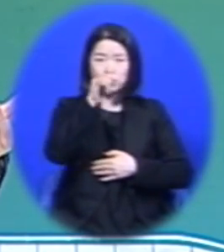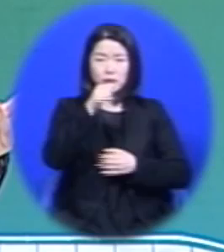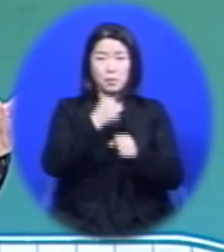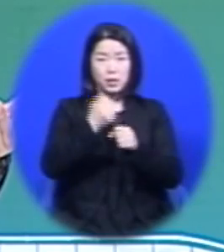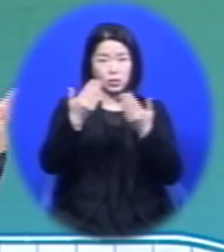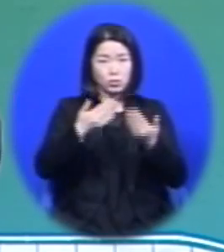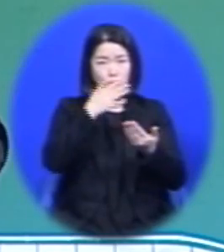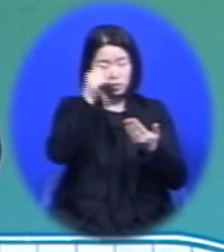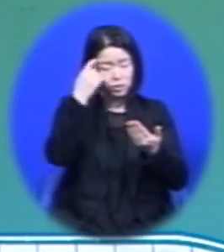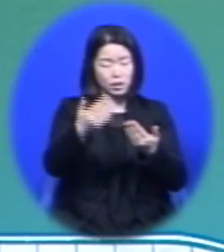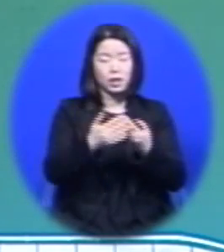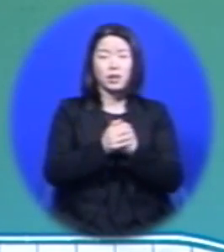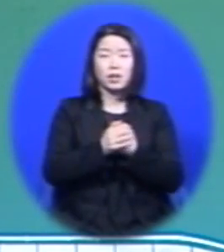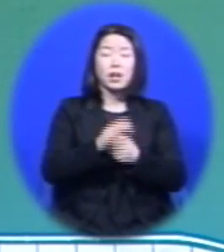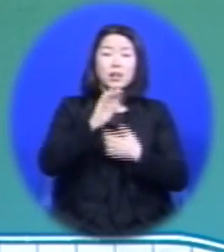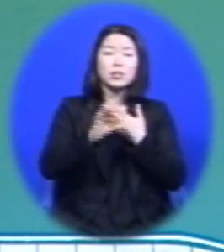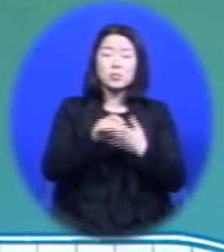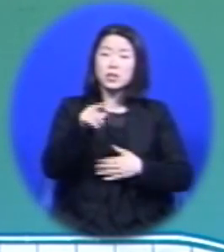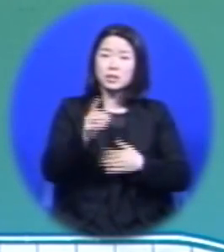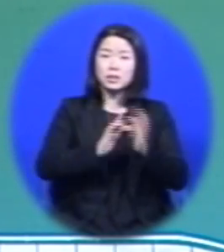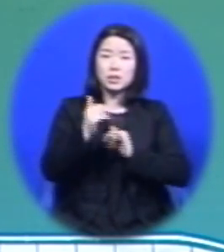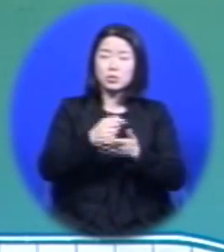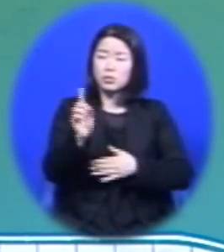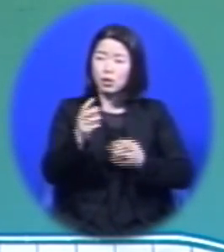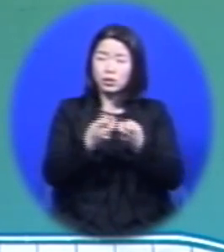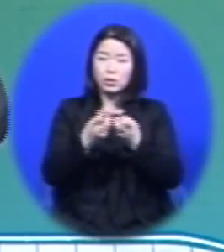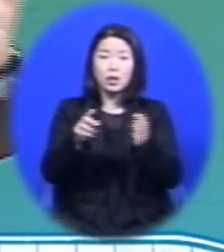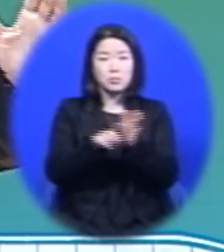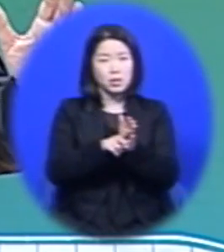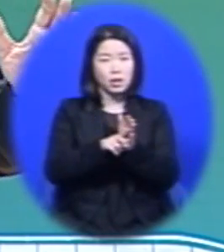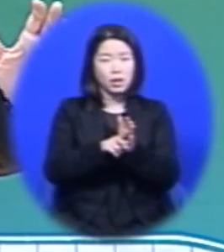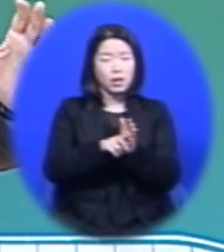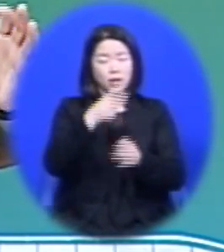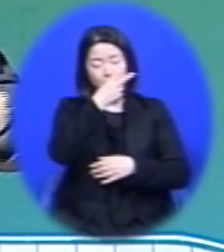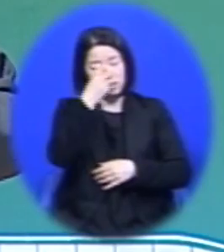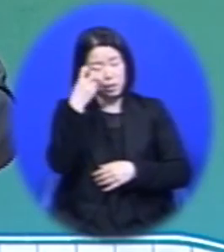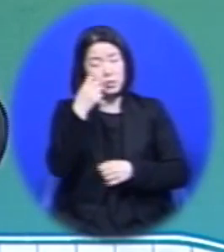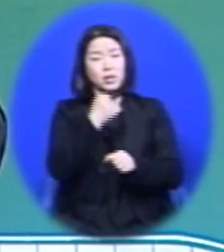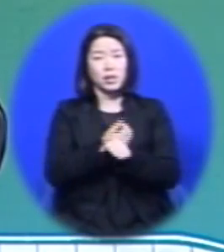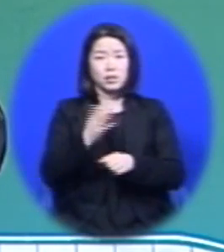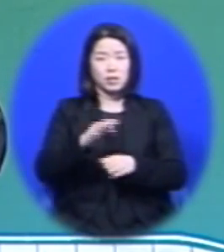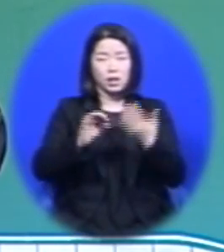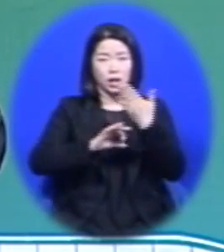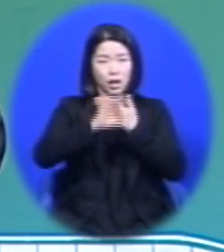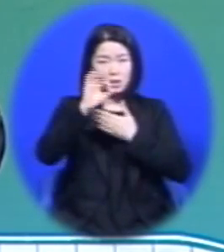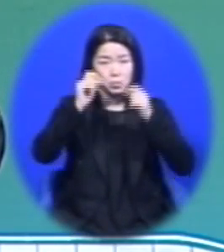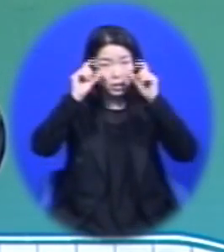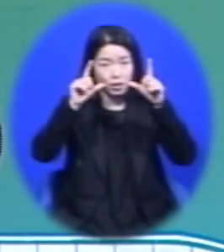해주실까? 그러면 그 예수를 어떻게 믿나? 그러면서 잠이 들었는데 아침에